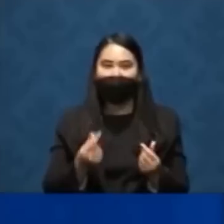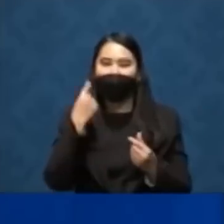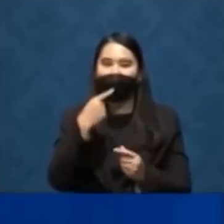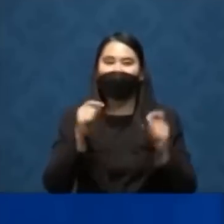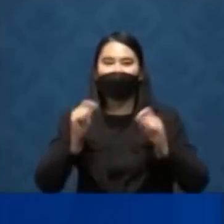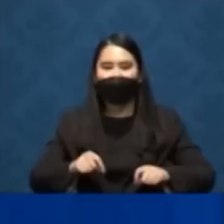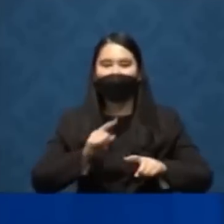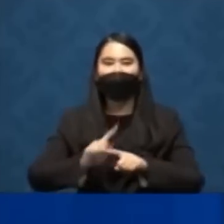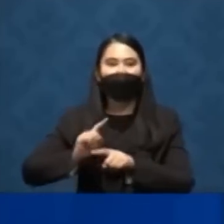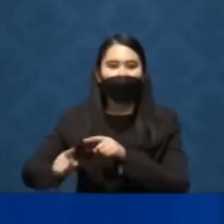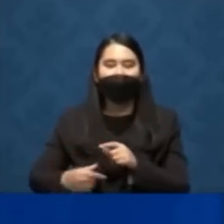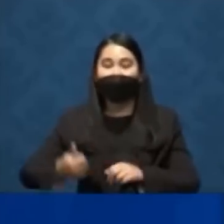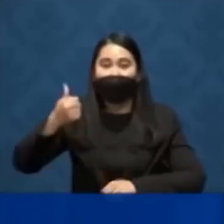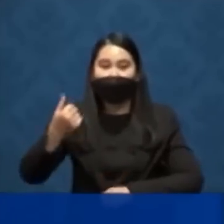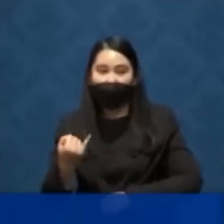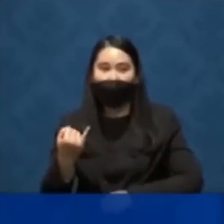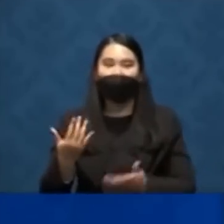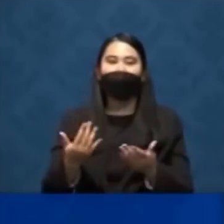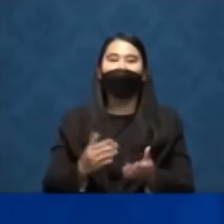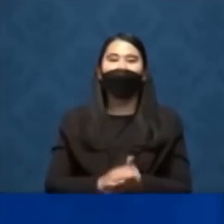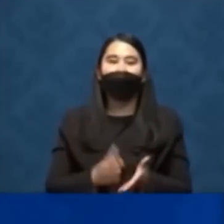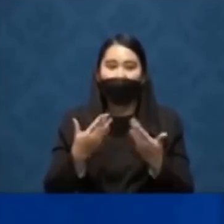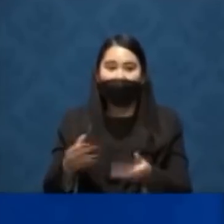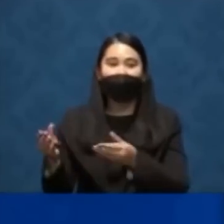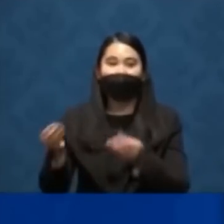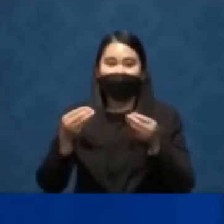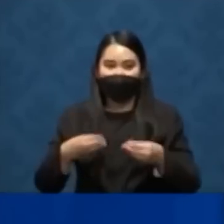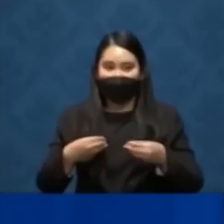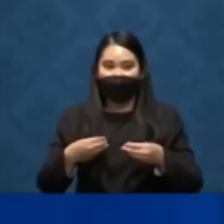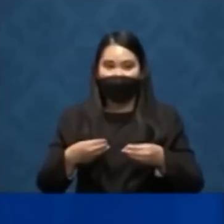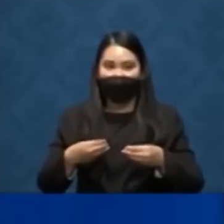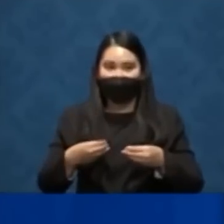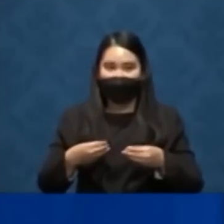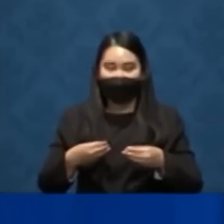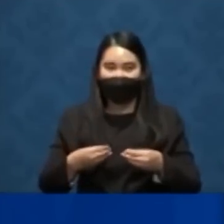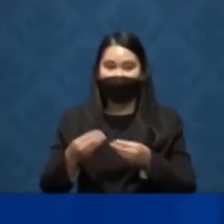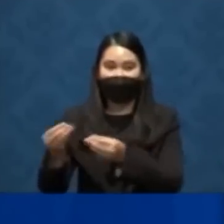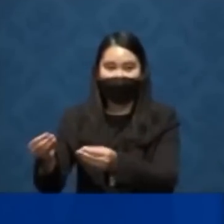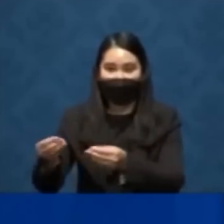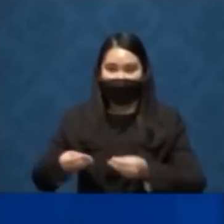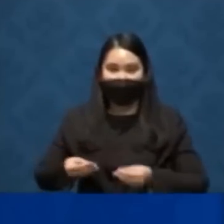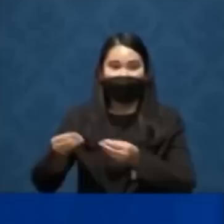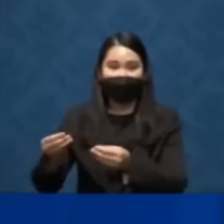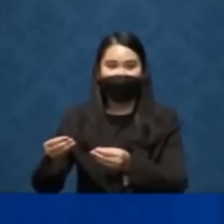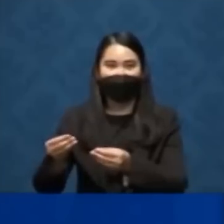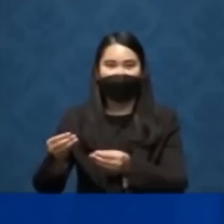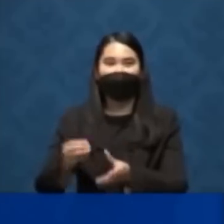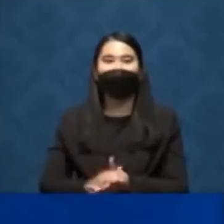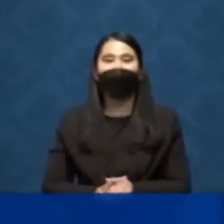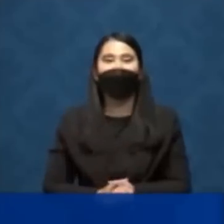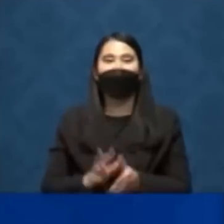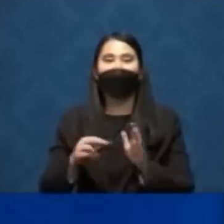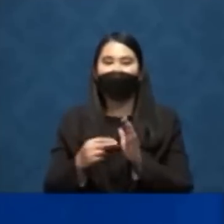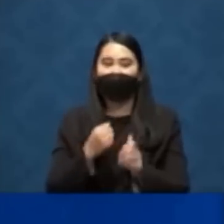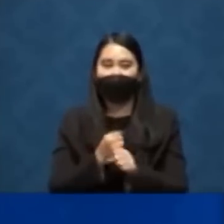ติอันนี้อนุมัติได้อันนั้นอนุมัติไม่ได้แล้วส่งเอกสารภายในให้ผู้รับเหมาส่งเอกสารภายในให้มือทำงานอย่างต่